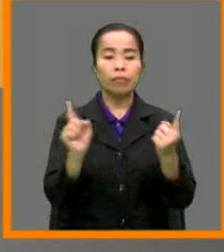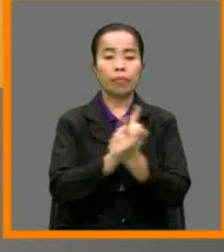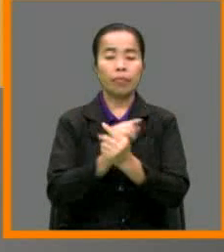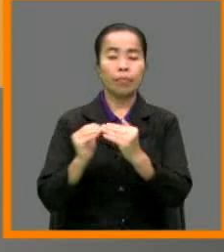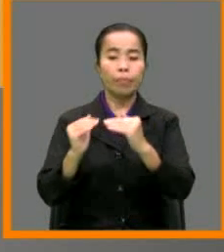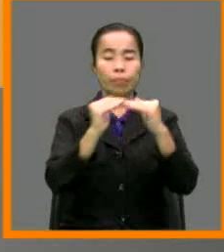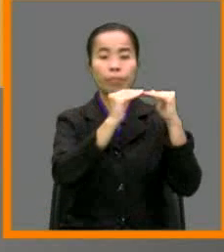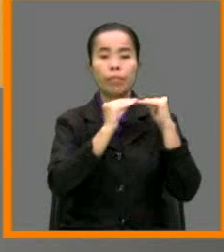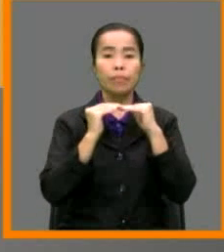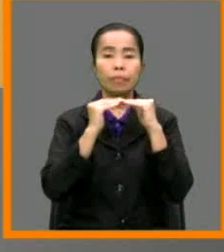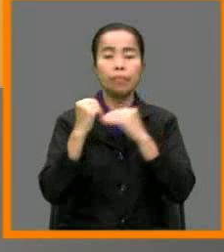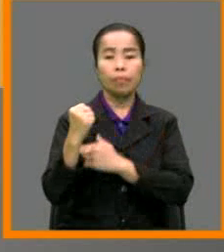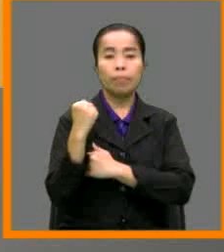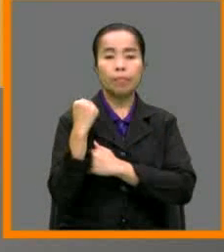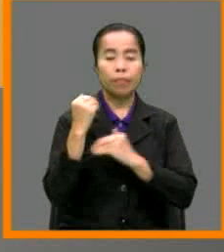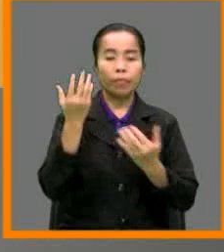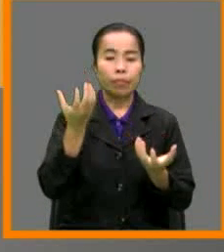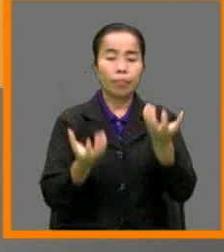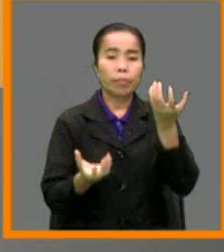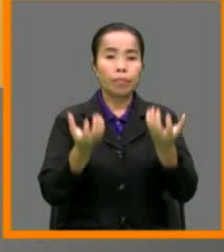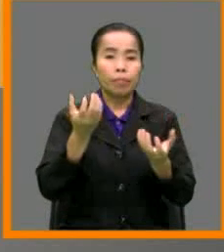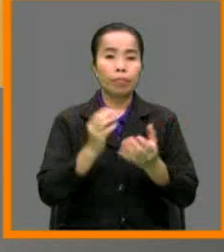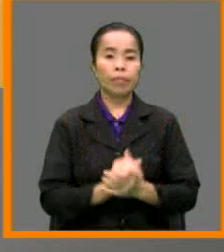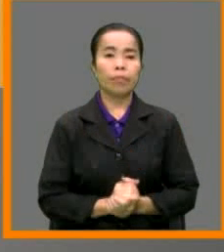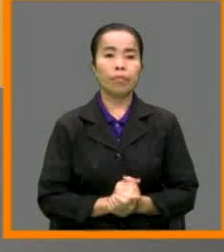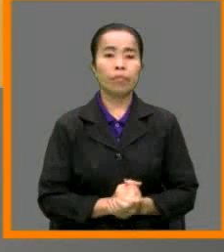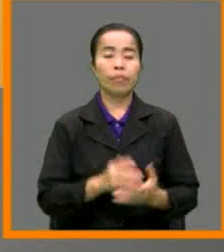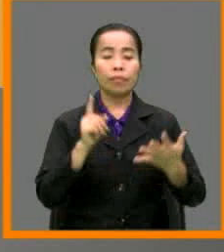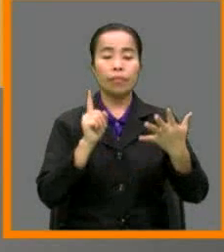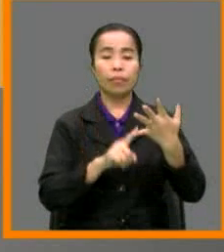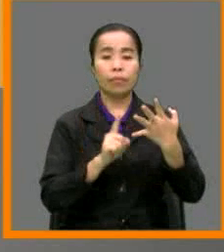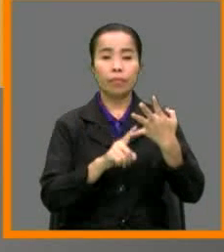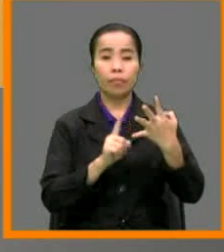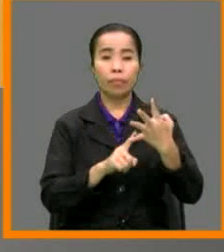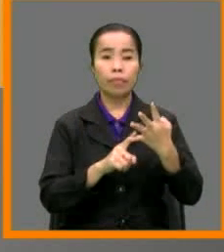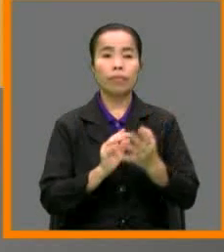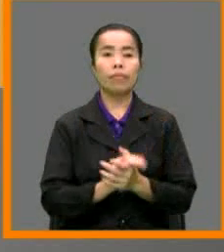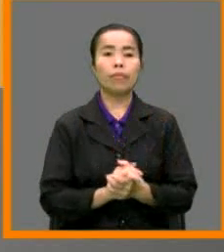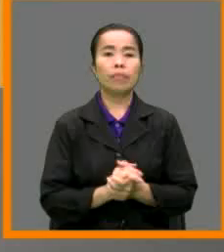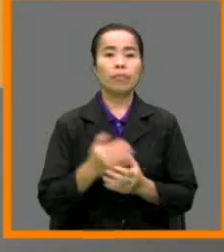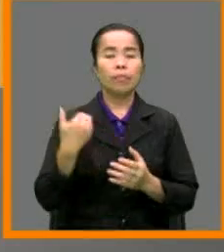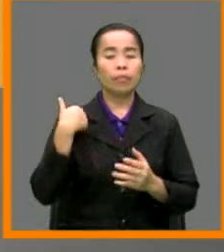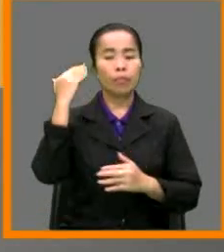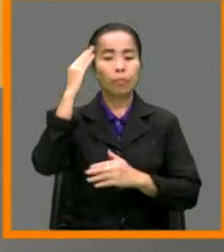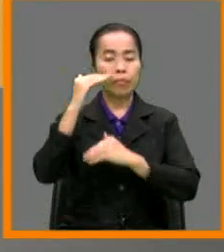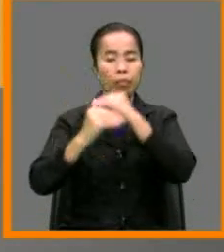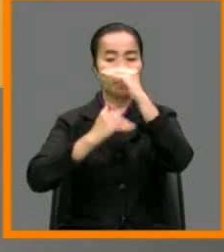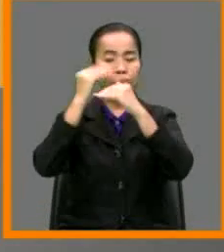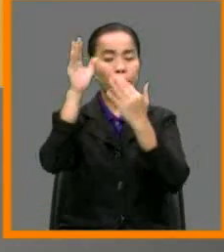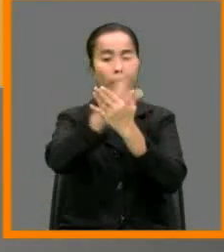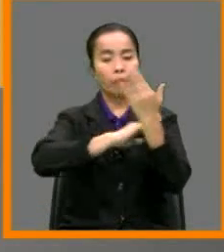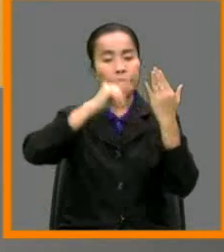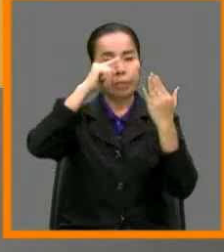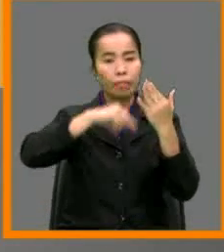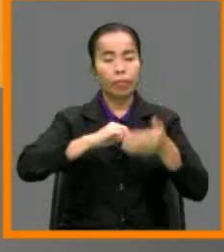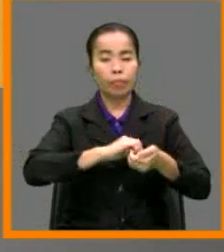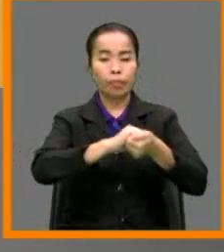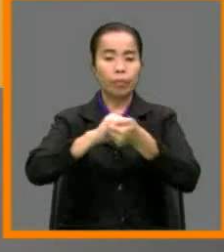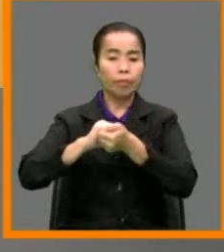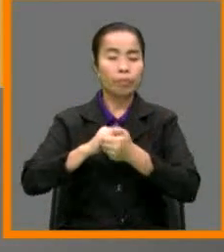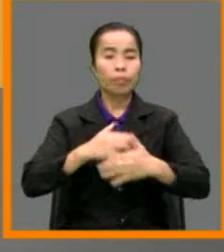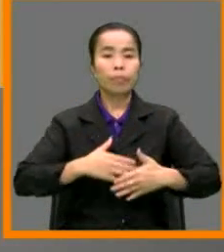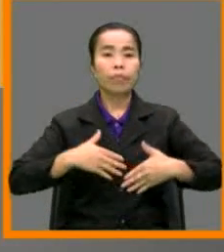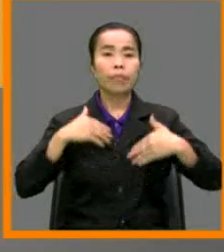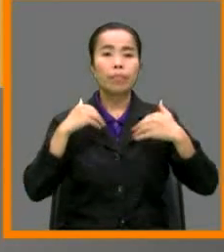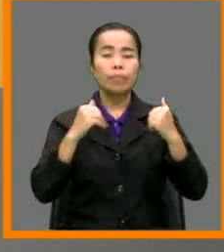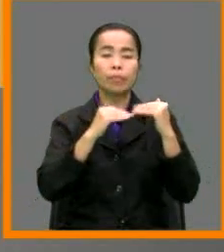รมอำนาจสมดุลและสุดท้ายเรื่องที่4นำชาติสู่สันติสุขมีกลไกและกระบวนการในการคลี่คลาย